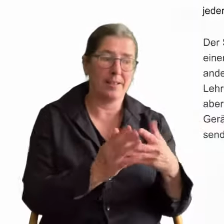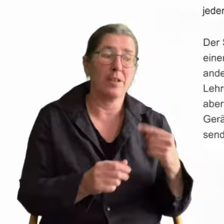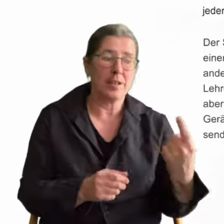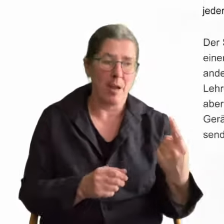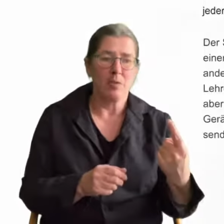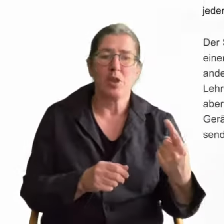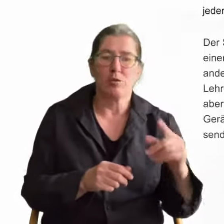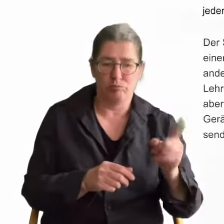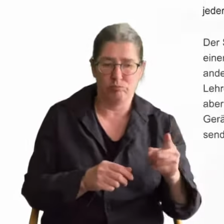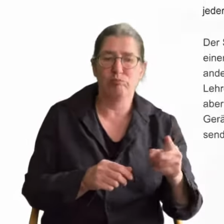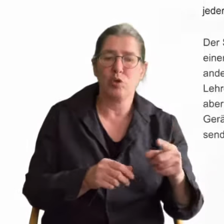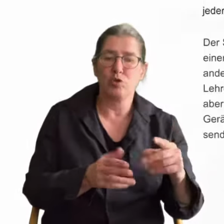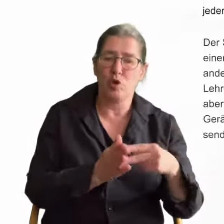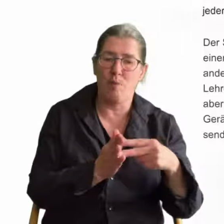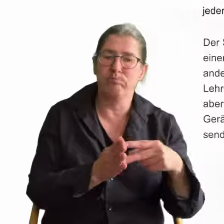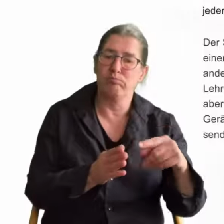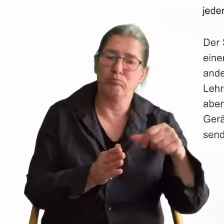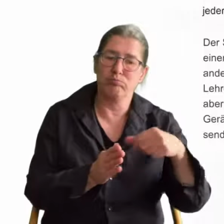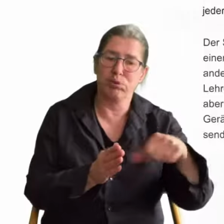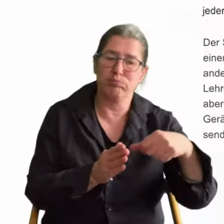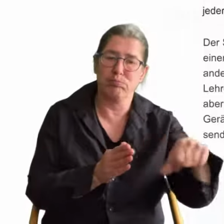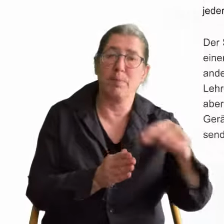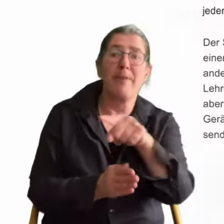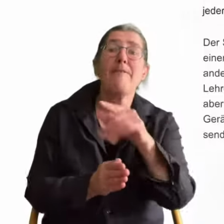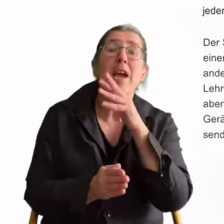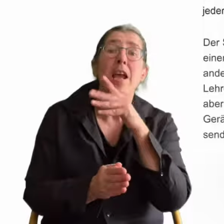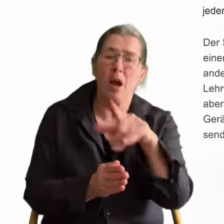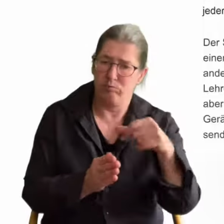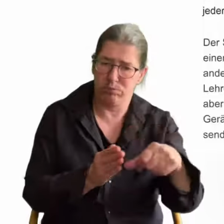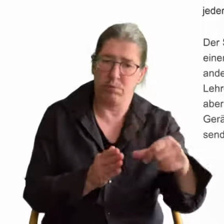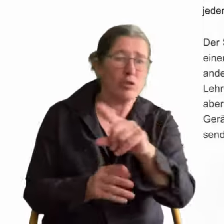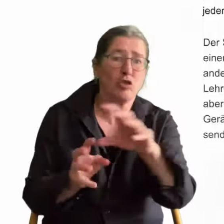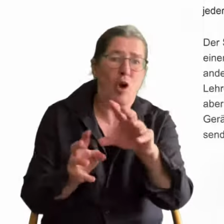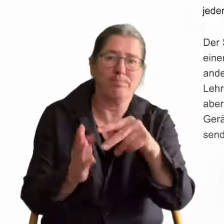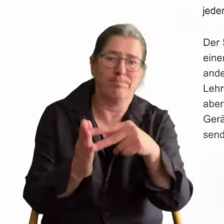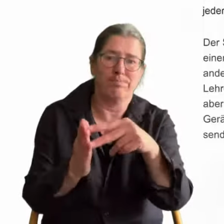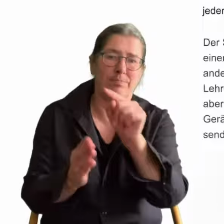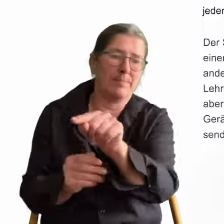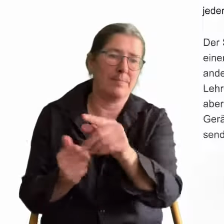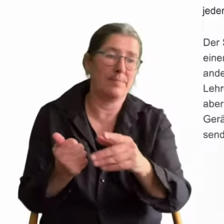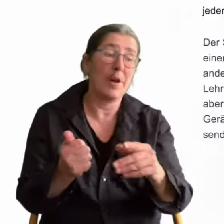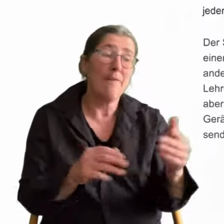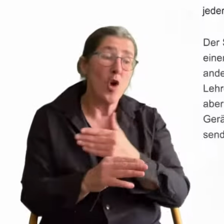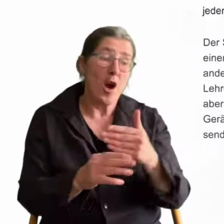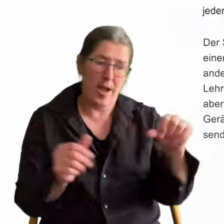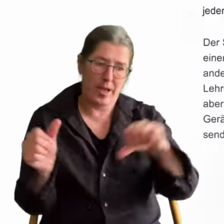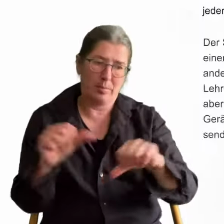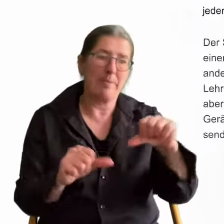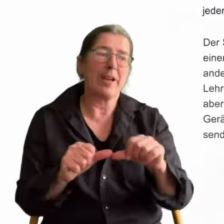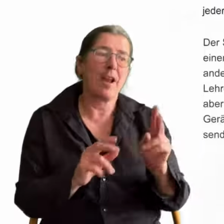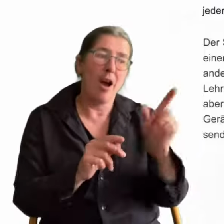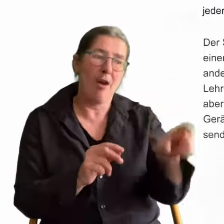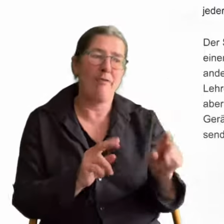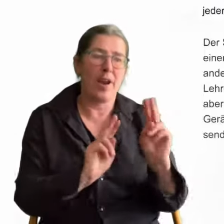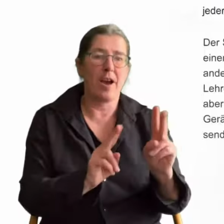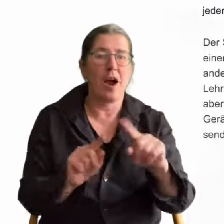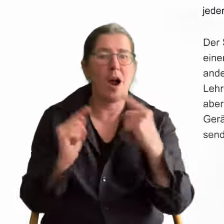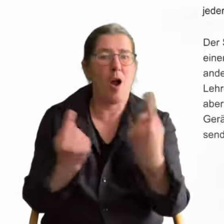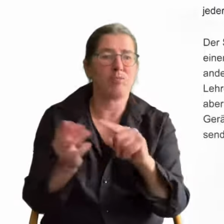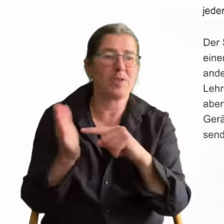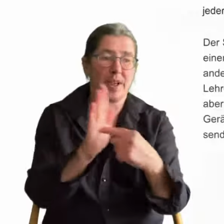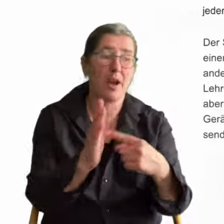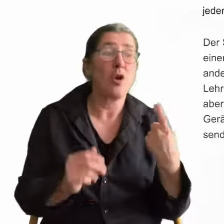gerätes stromschläge bei fehlern verteilen kann vor dem experiment werden im lehrer die räume gezeigt auch